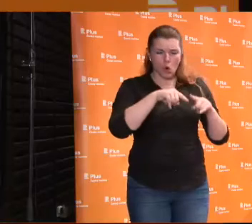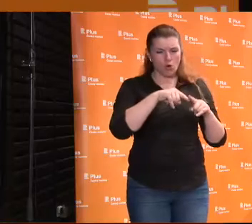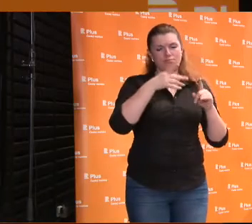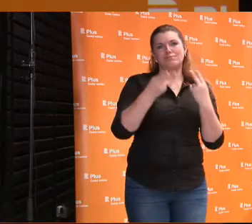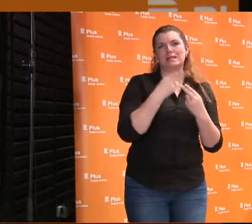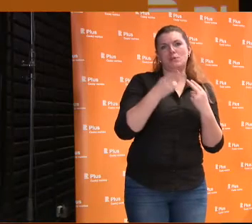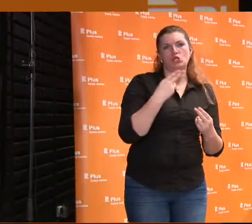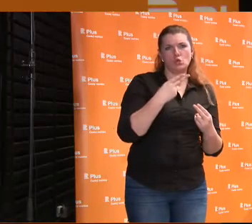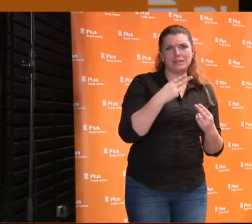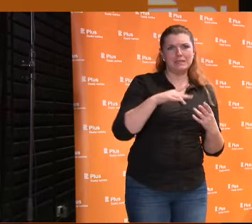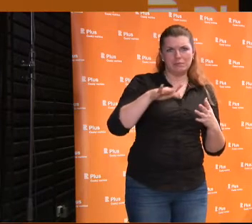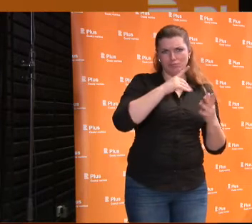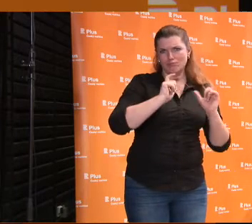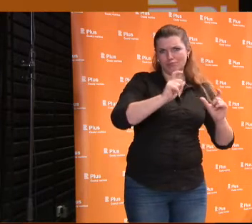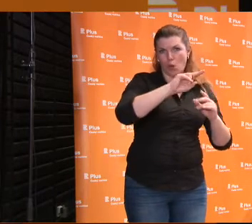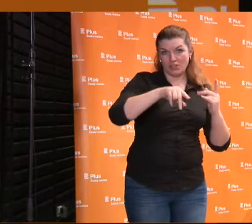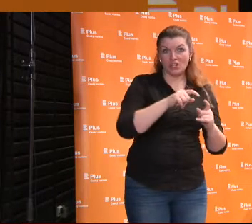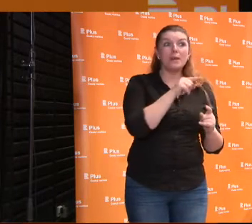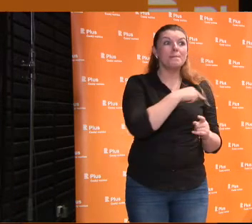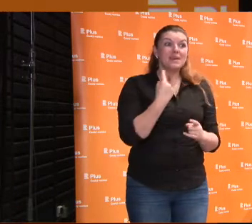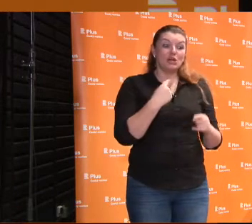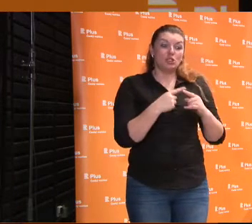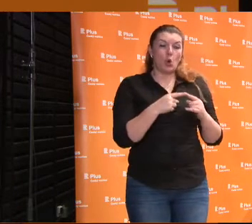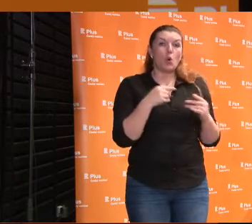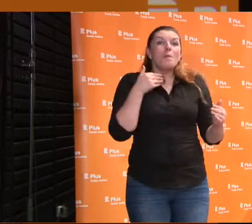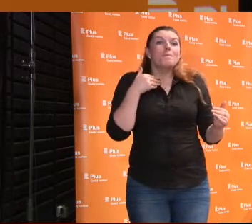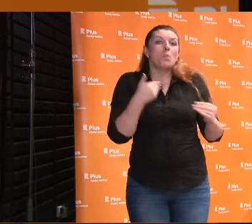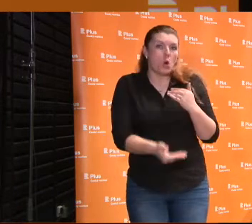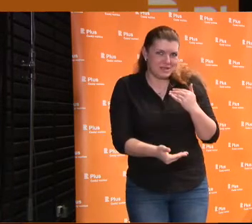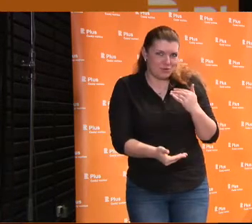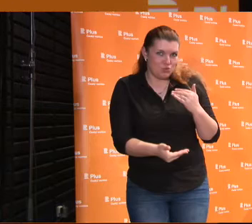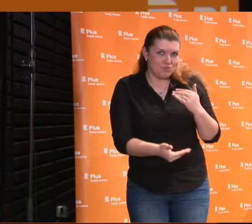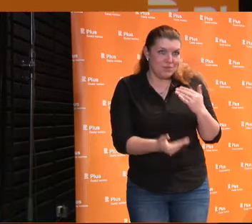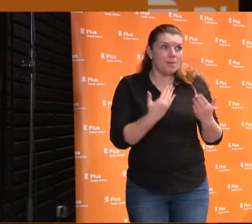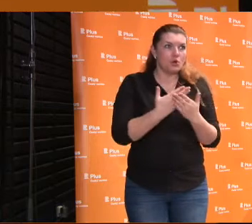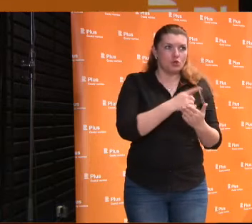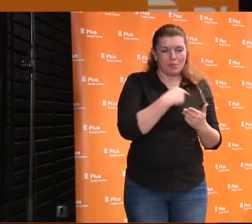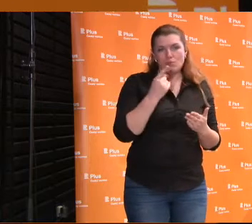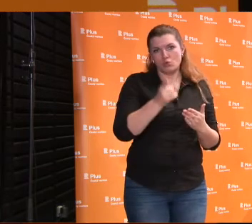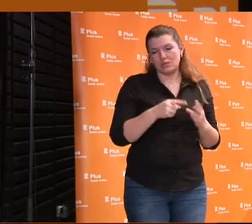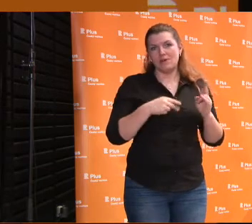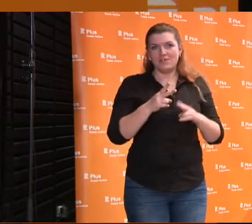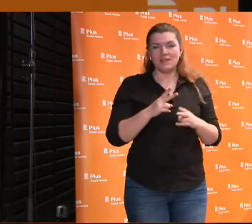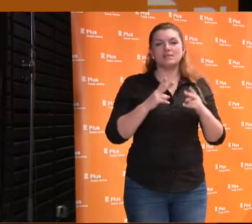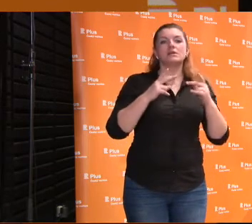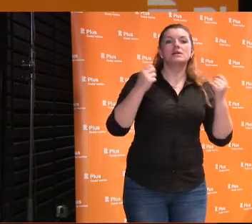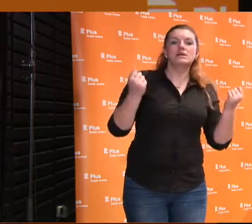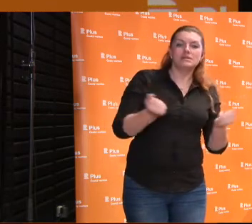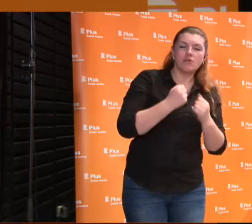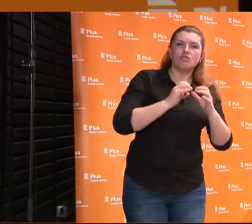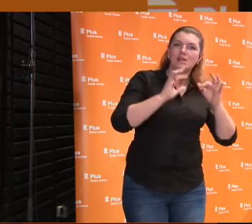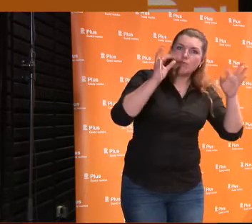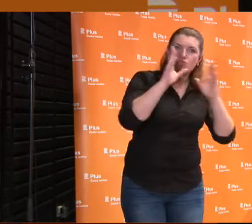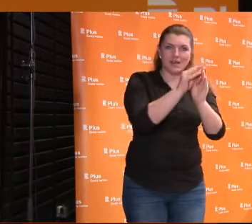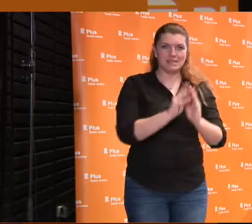konference. Trošinku jsme v tom zaspali a musíme dohánět právě ve výchově k odolnosti systému, bezpečnosti